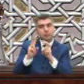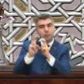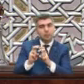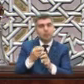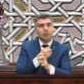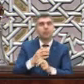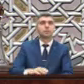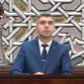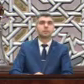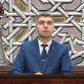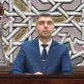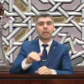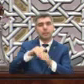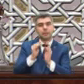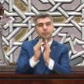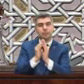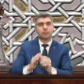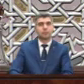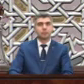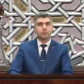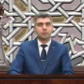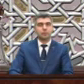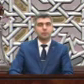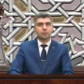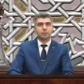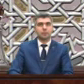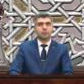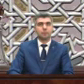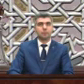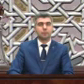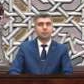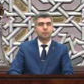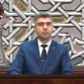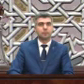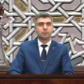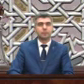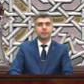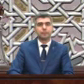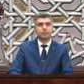والتنمية، فليتفضل أحد واضع السؤال. مشكورا. السيد نائب تفضل.